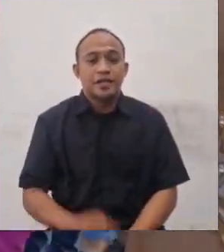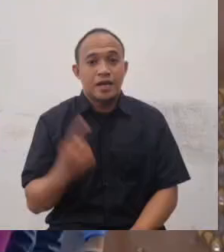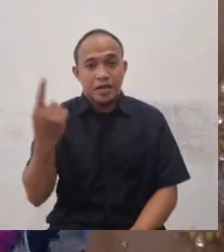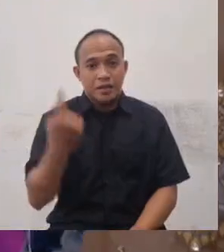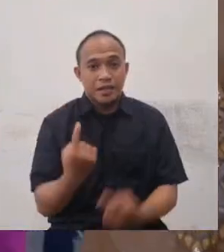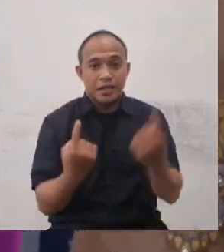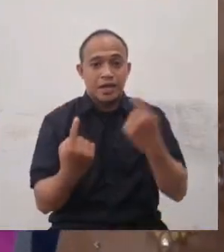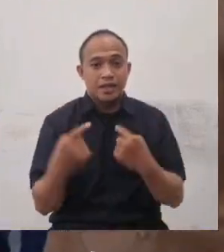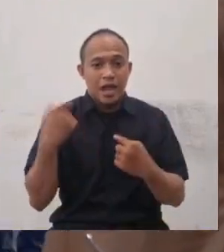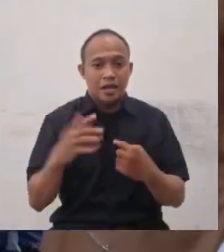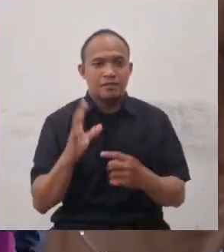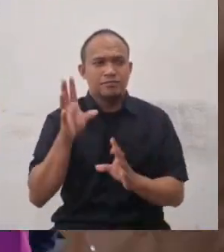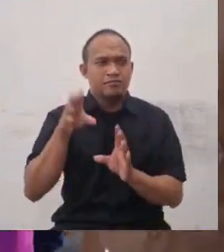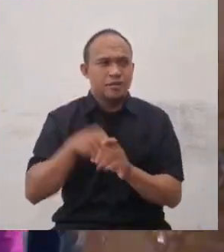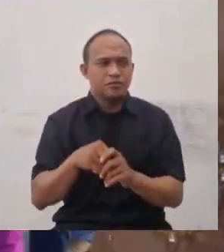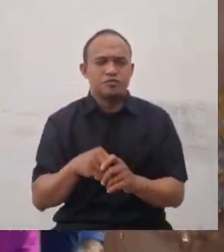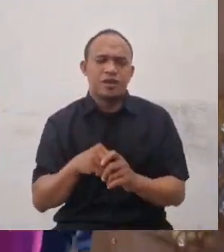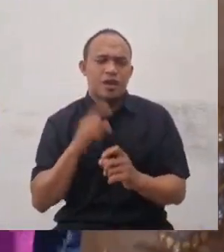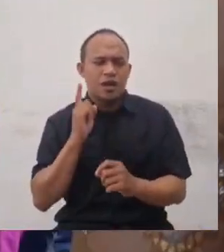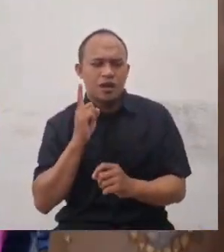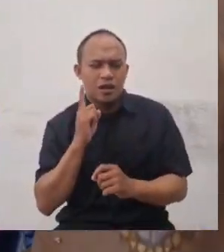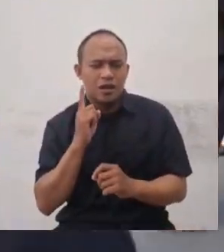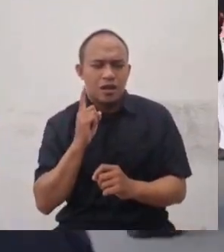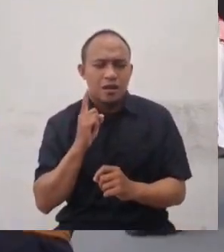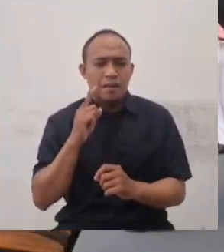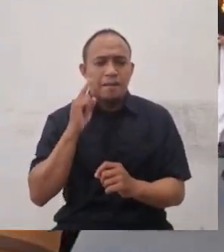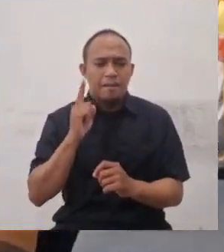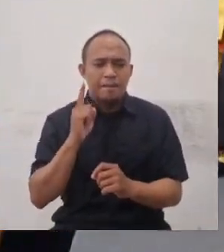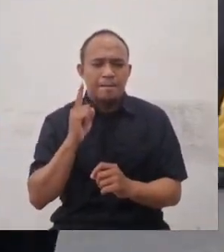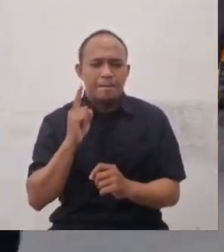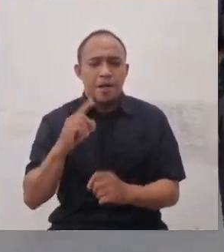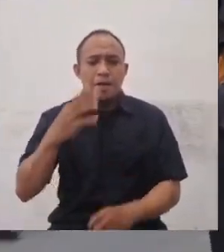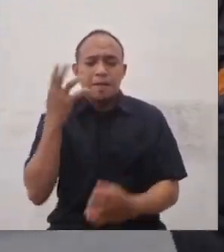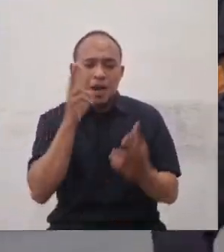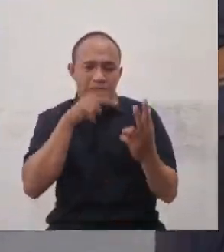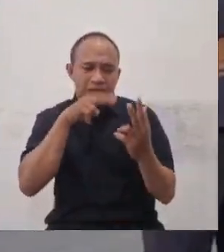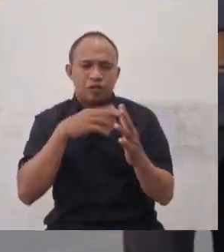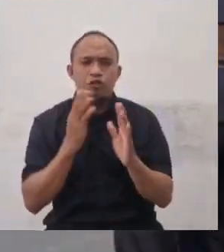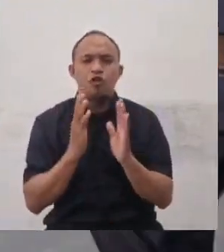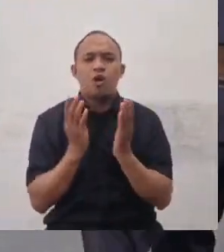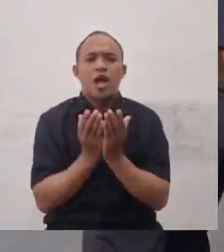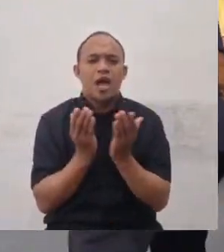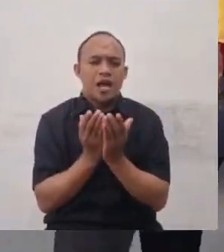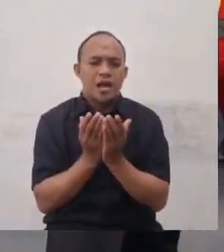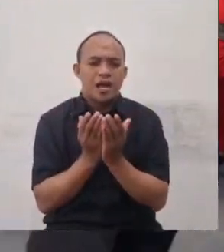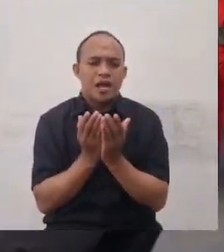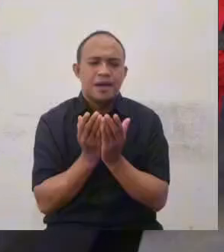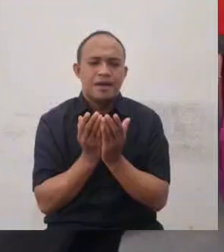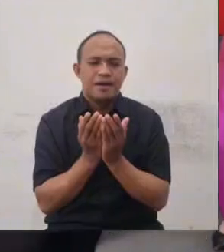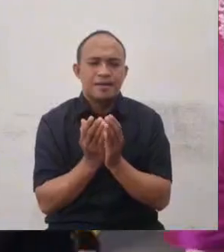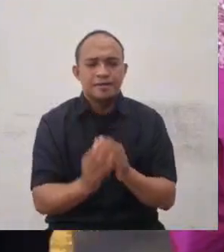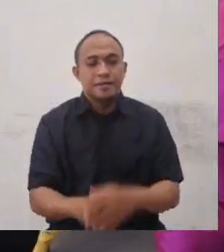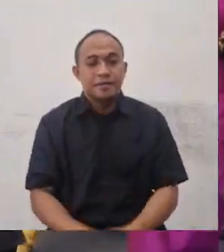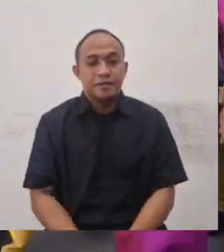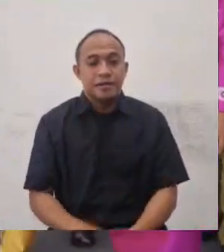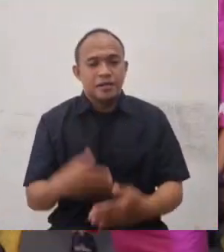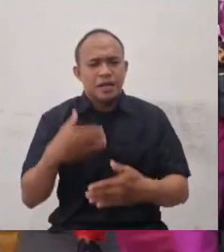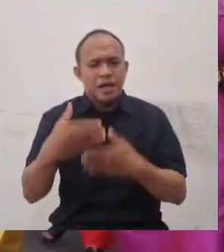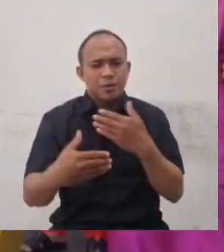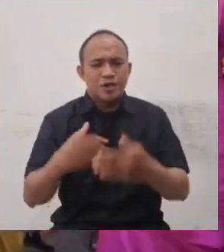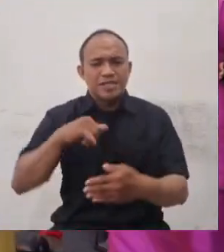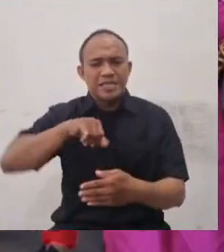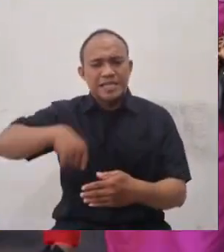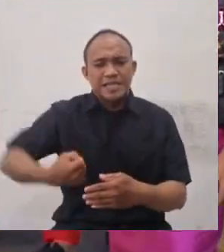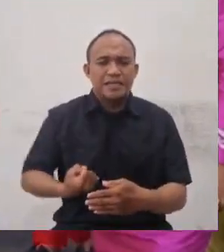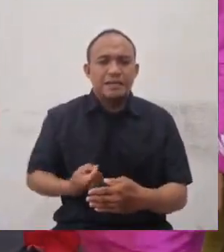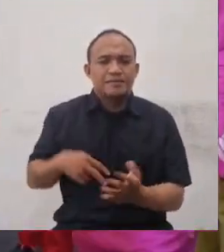Dungingi, Kota Gorontalo. Upacara Mopo Tolungo diakhiri dengan pembacaan doa. Selain Mopo